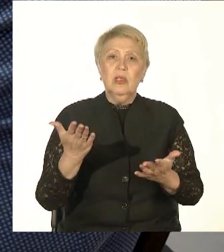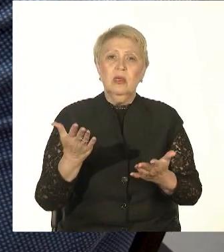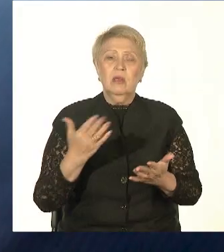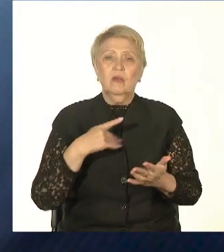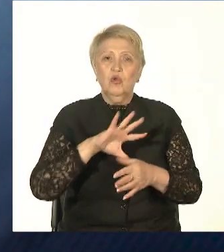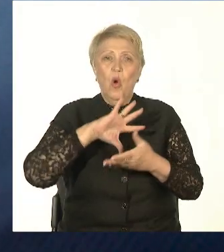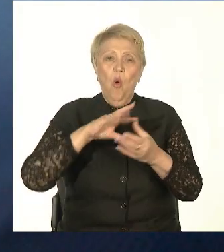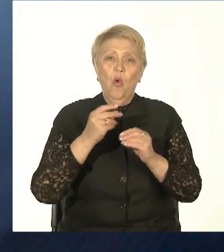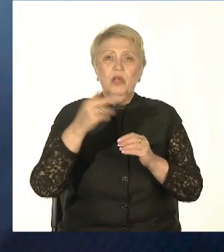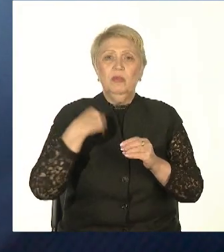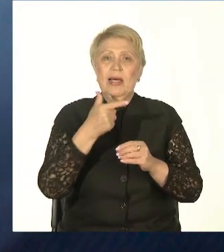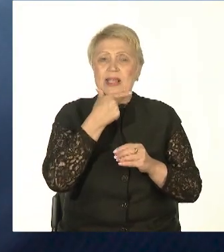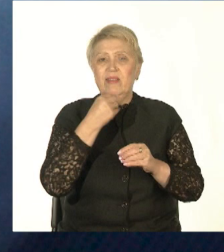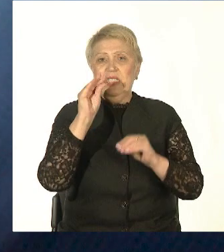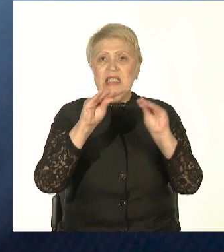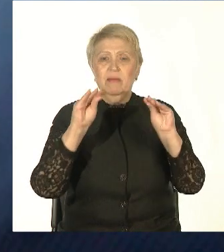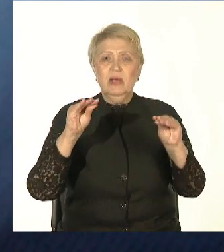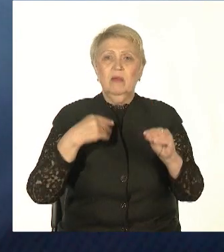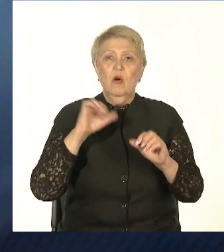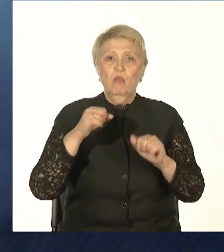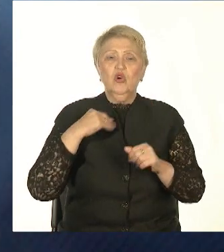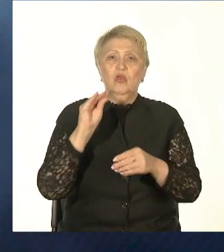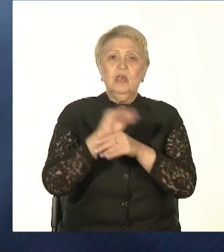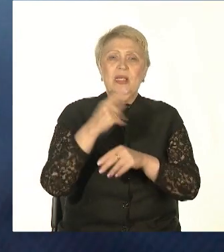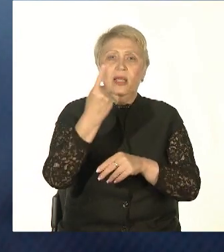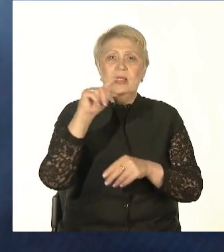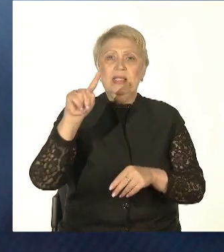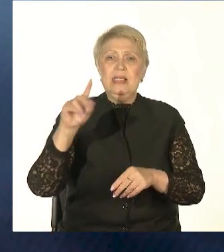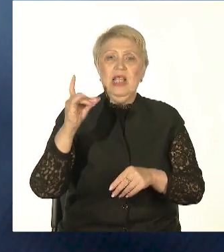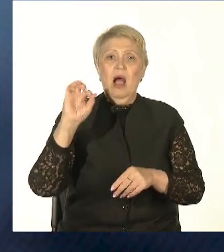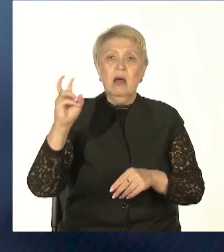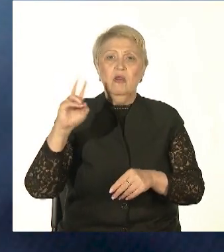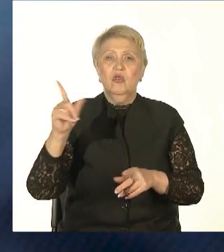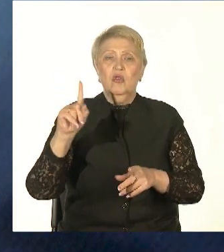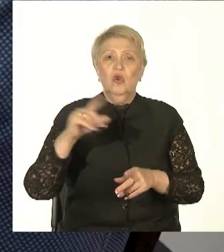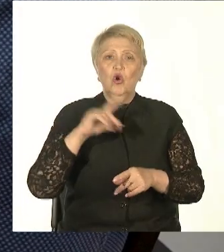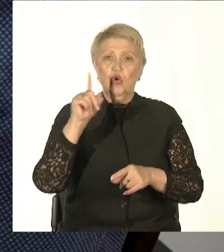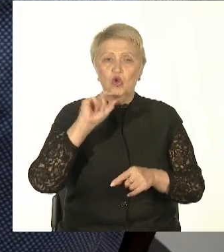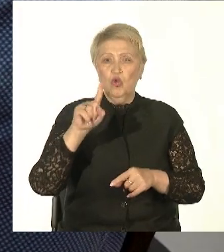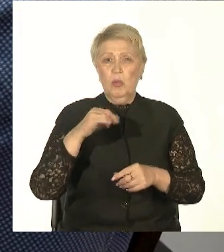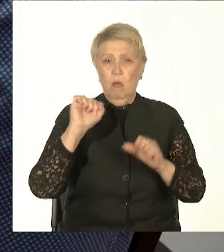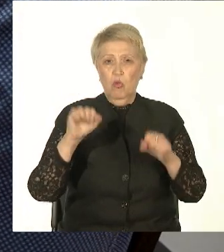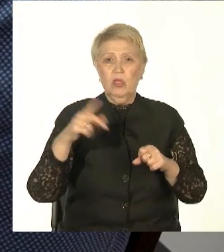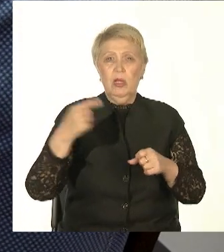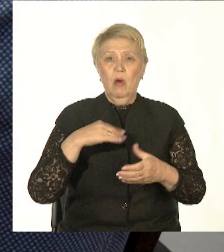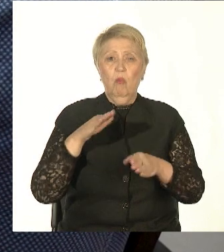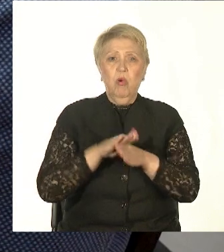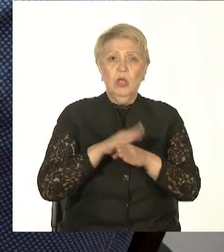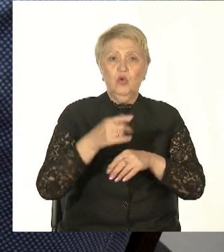символами, то есть, и поставив там один знак. Угу. То есть, ну, чтобы так это полностью было раскрыто, ну, я таких